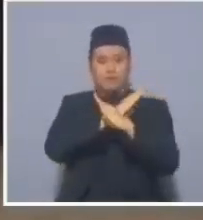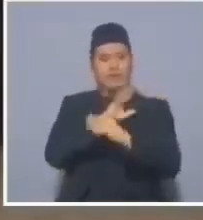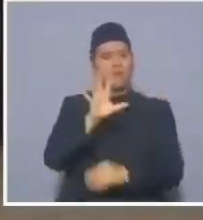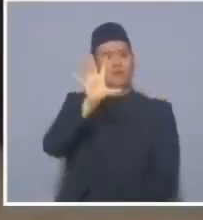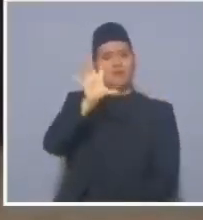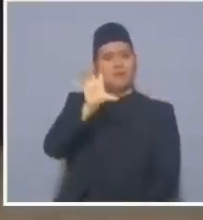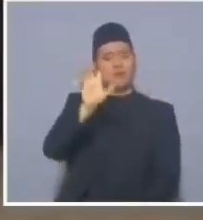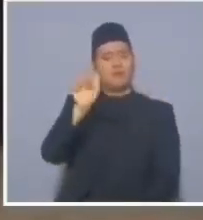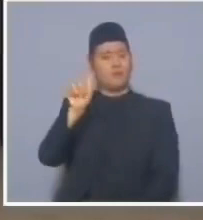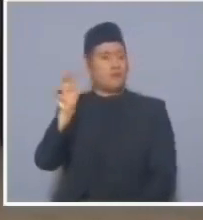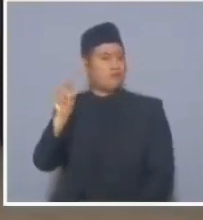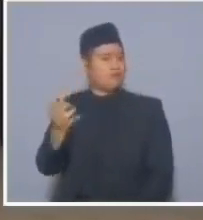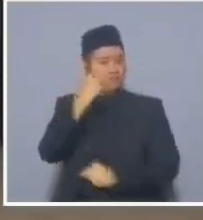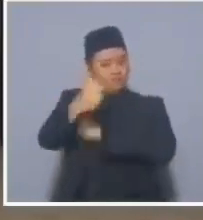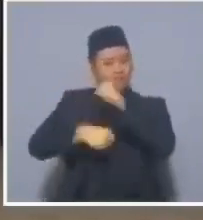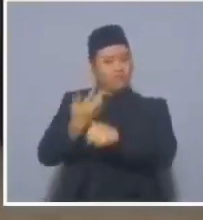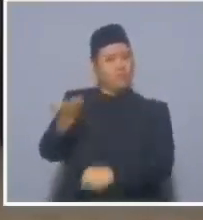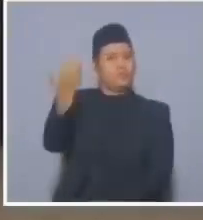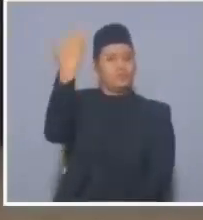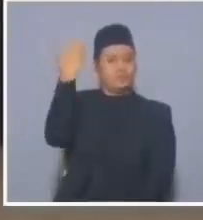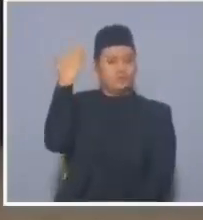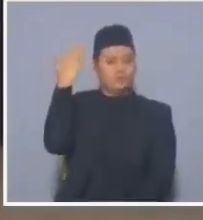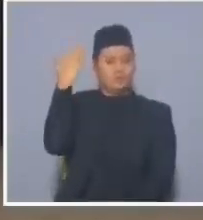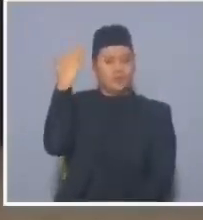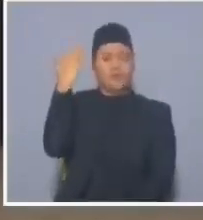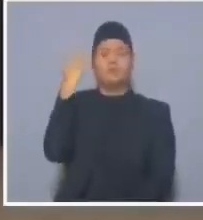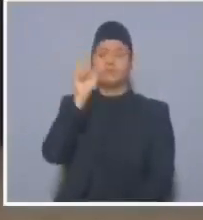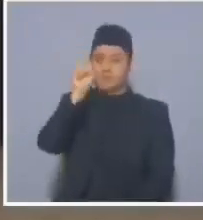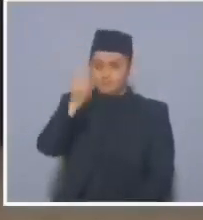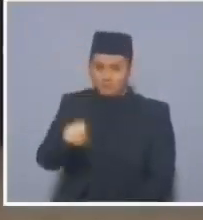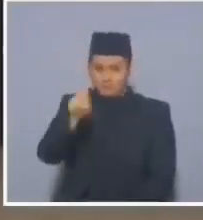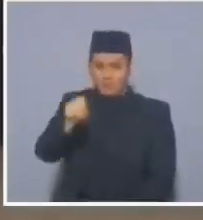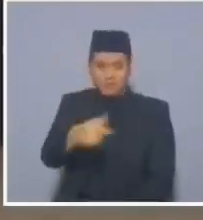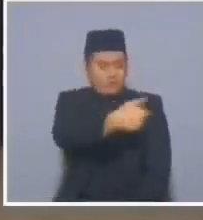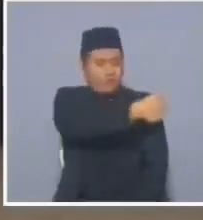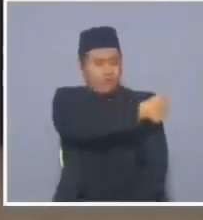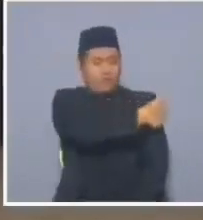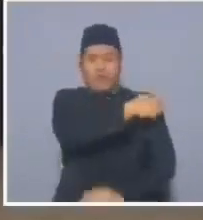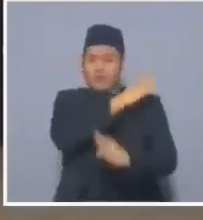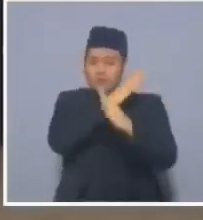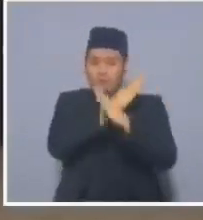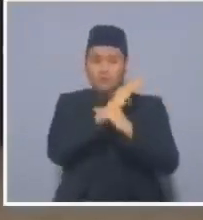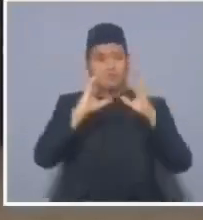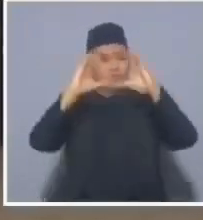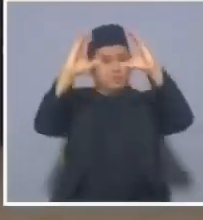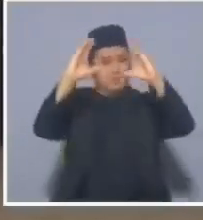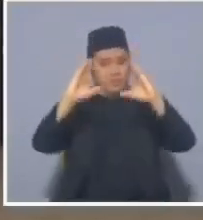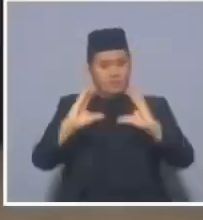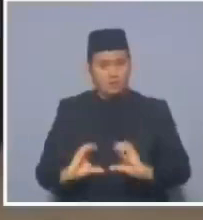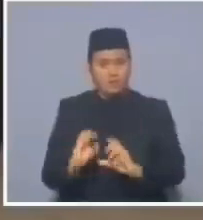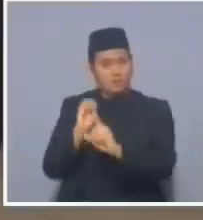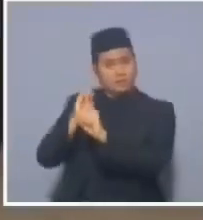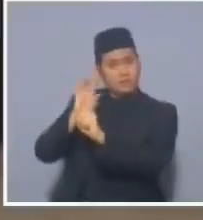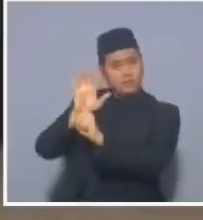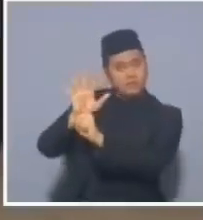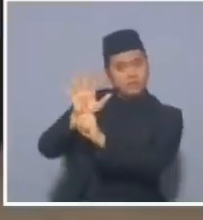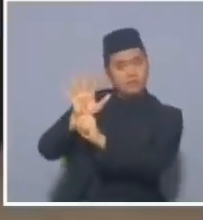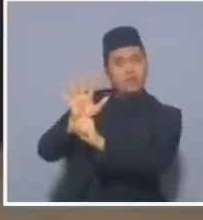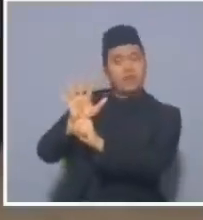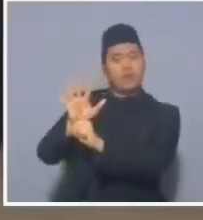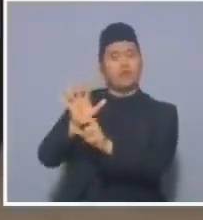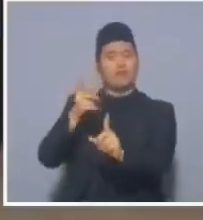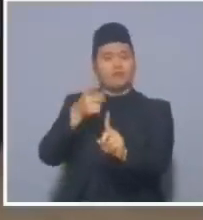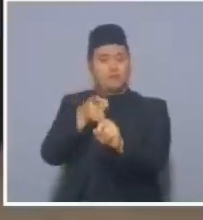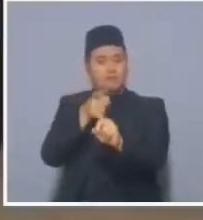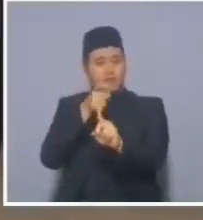untuk mencegah penyakit berjangkit, memang vaksin ini merupakan satu kaedah yang begitu berkesan ya. Sebab dari konsep